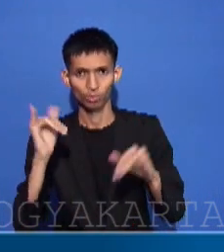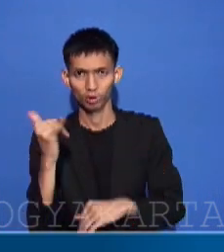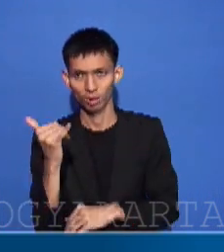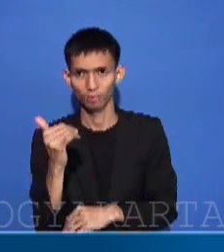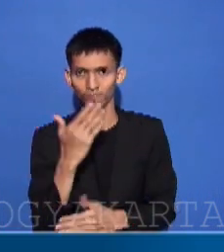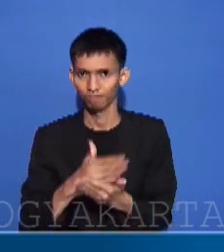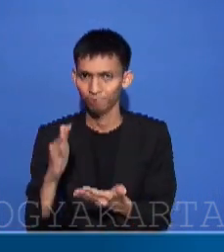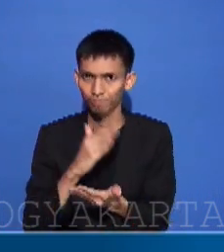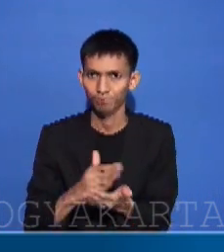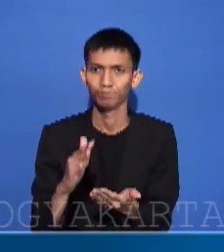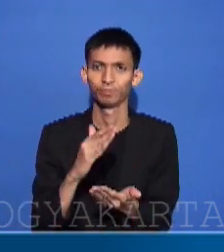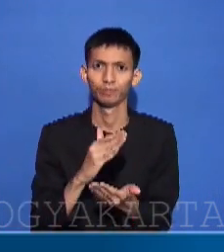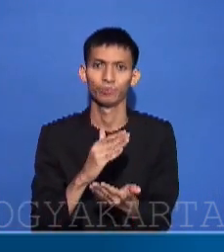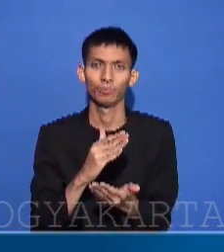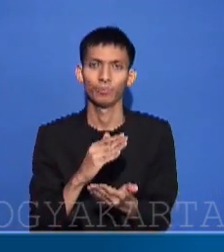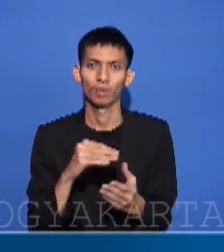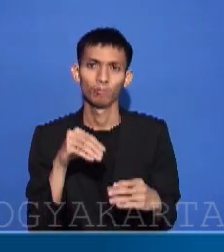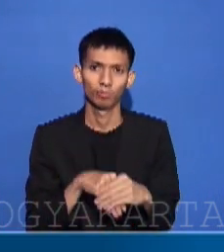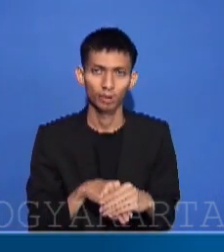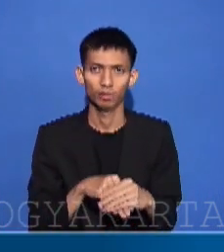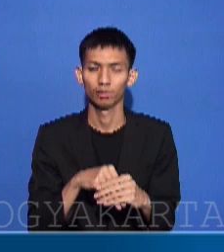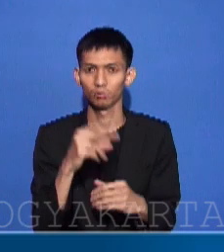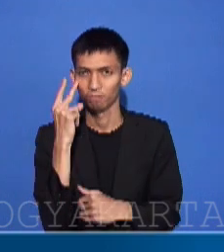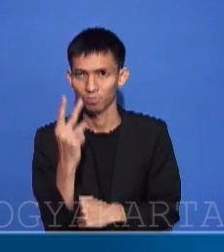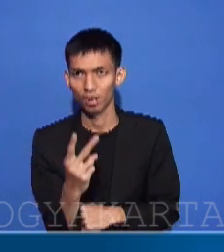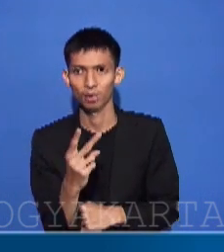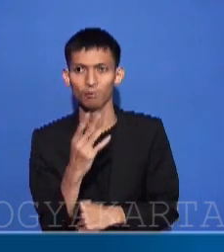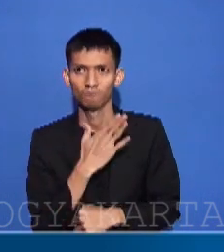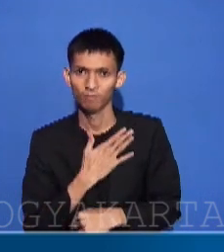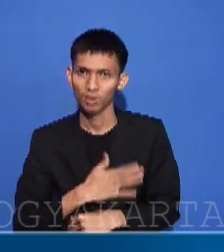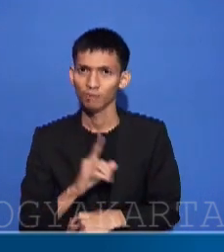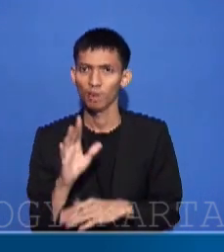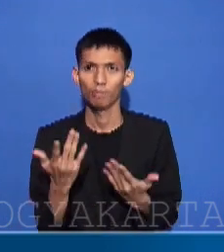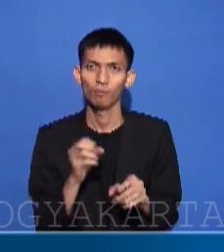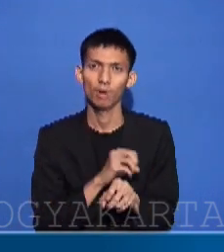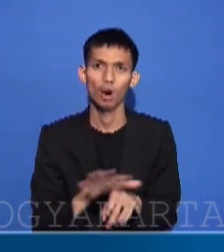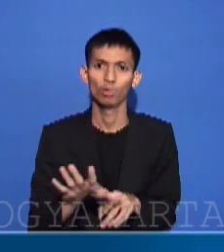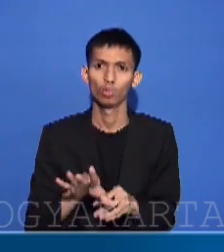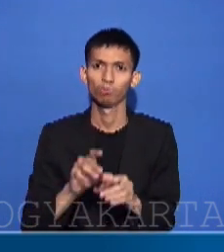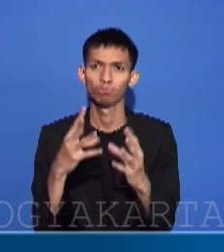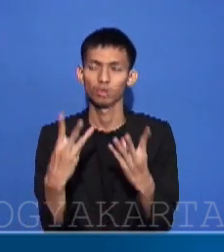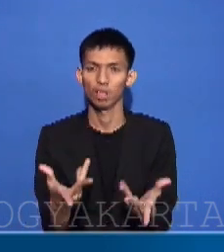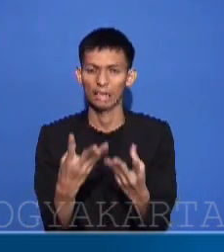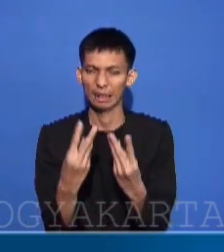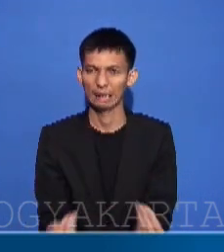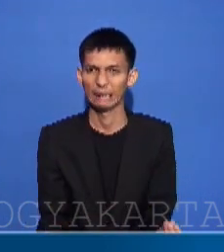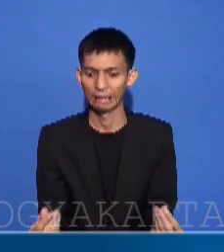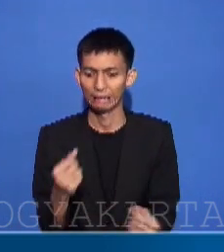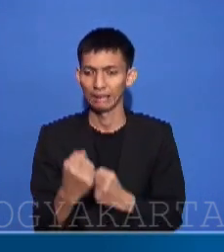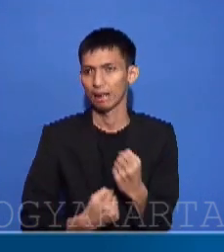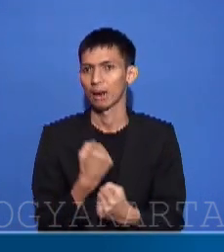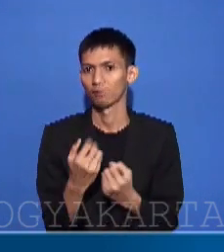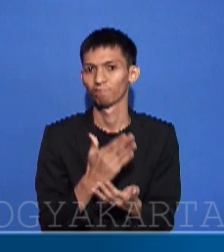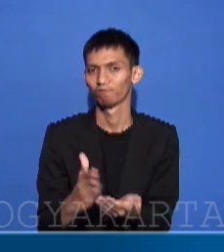merasa ikut prihatin dengan adanya bencana kekeringan kami berusaha sedikit berbagi untuk